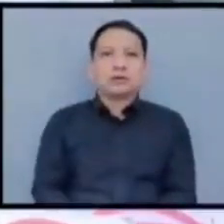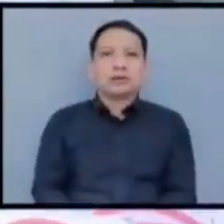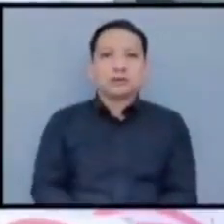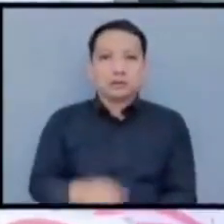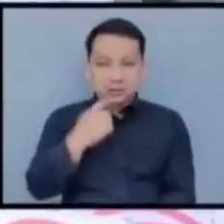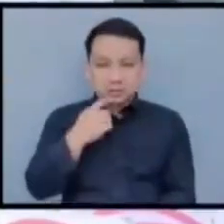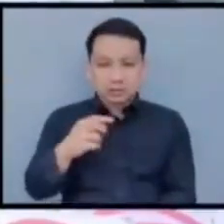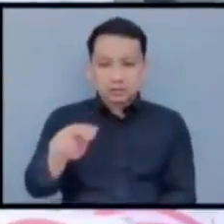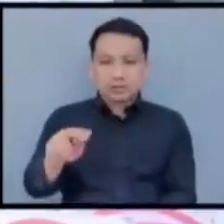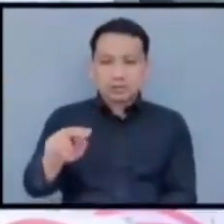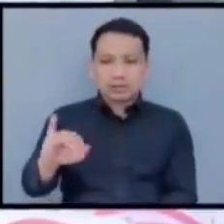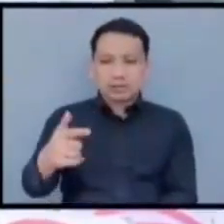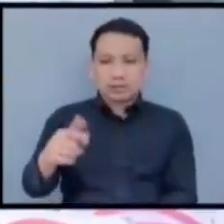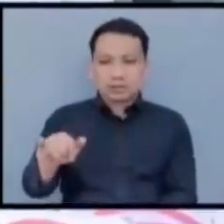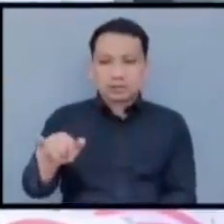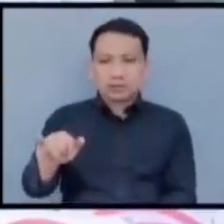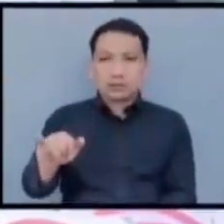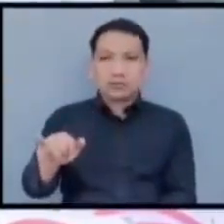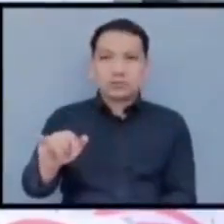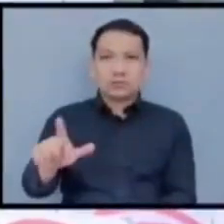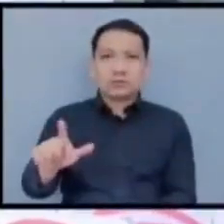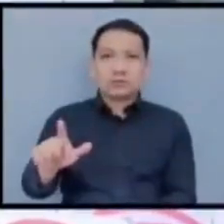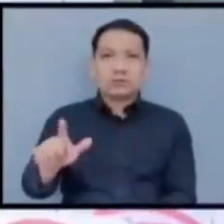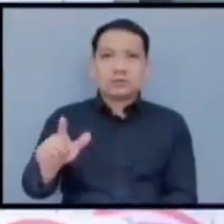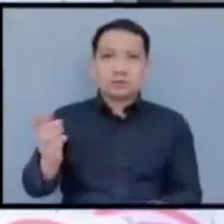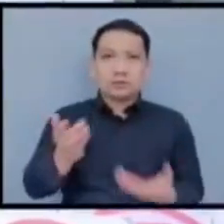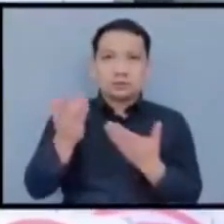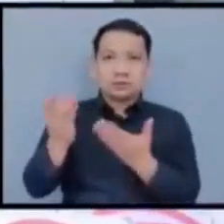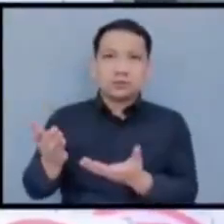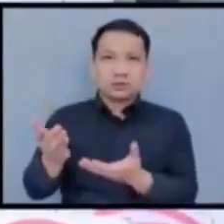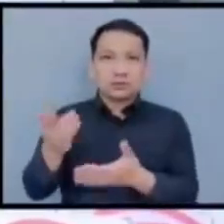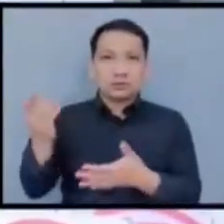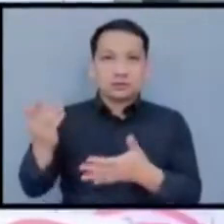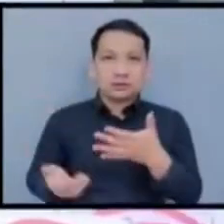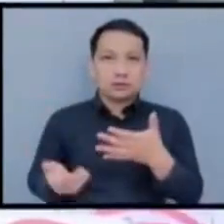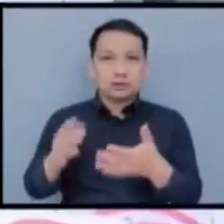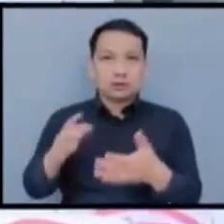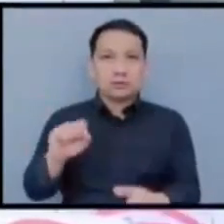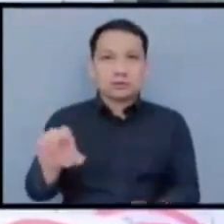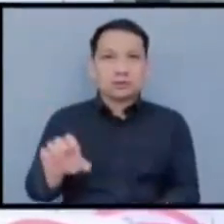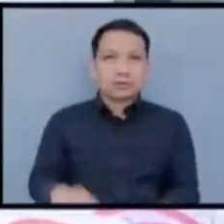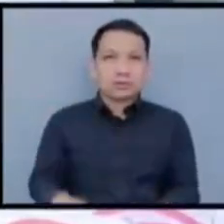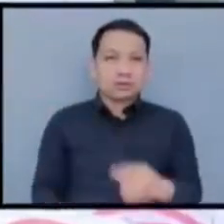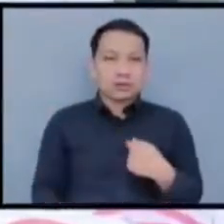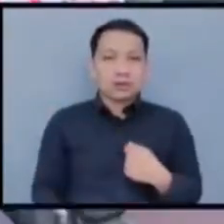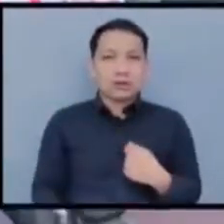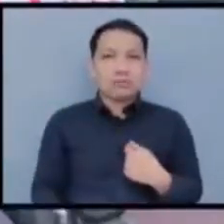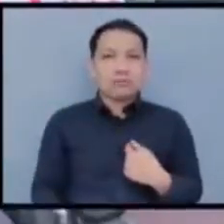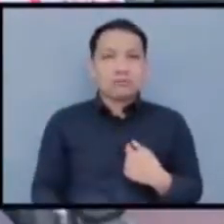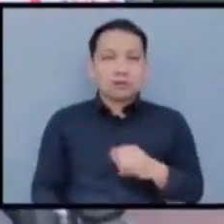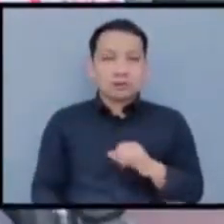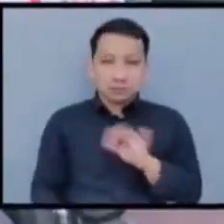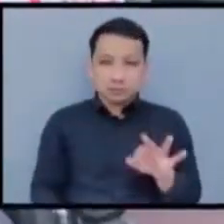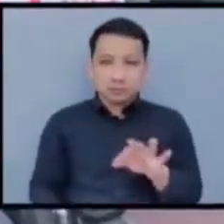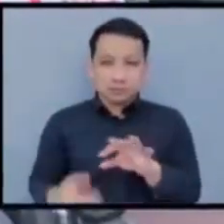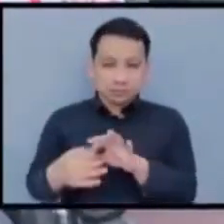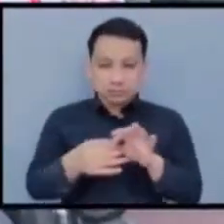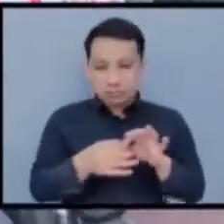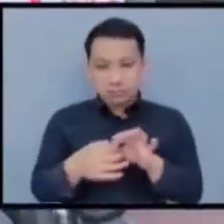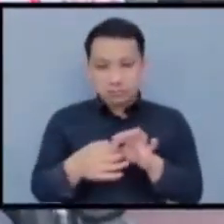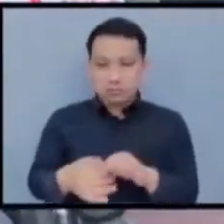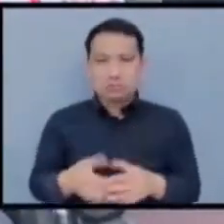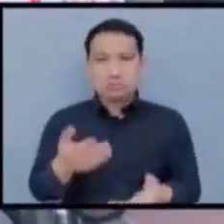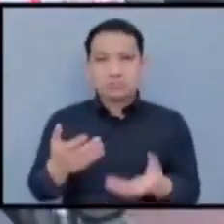sinabi niya sa akin na sasampan daw siya ng kung ano-anong kaso. kung hindi makipag-cooperate. It may be more